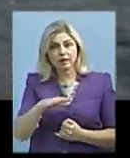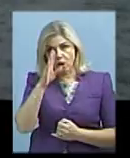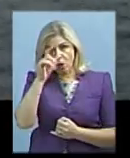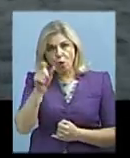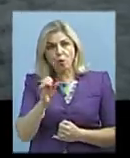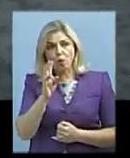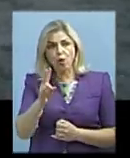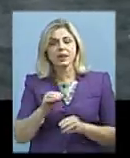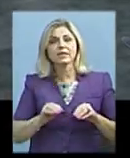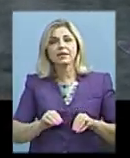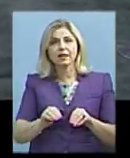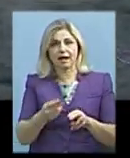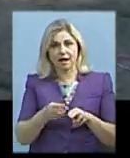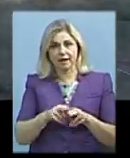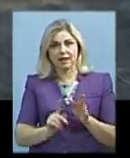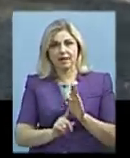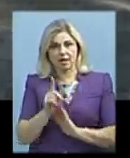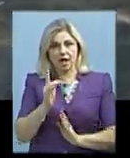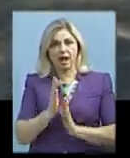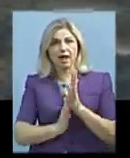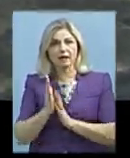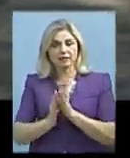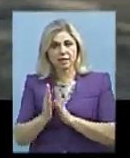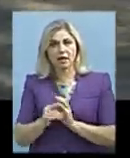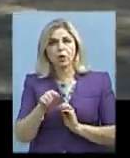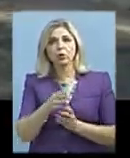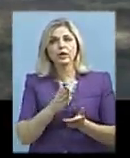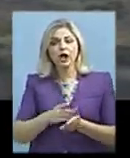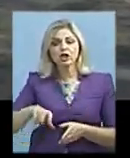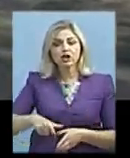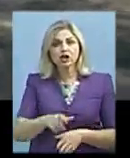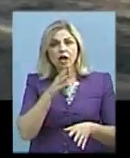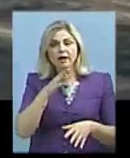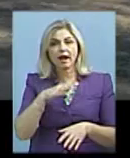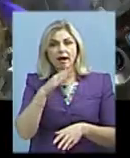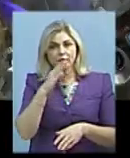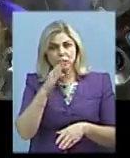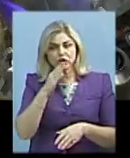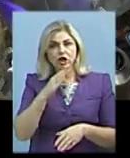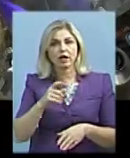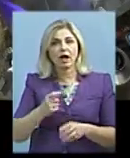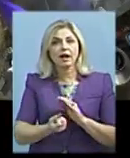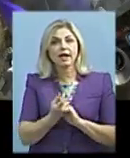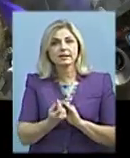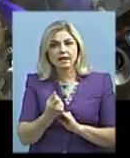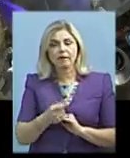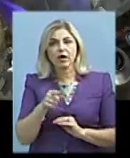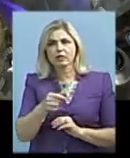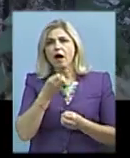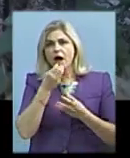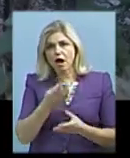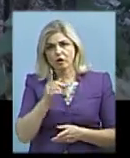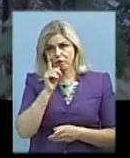як початок цього лісу дав. Ось там у глибині лісу є Аркасове джерельце. Там, до речі, дуже гарна джерельна